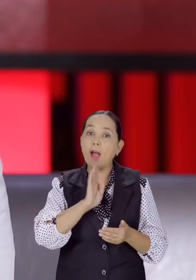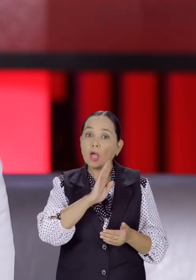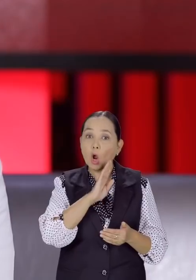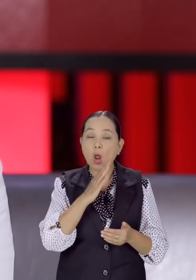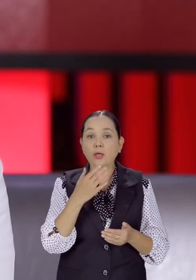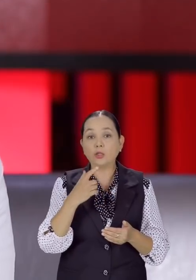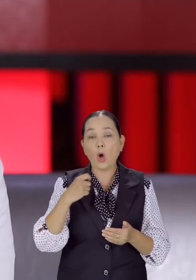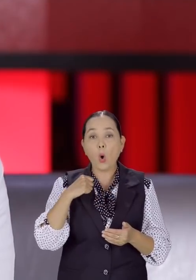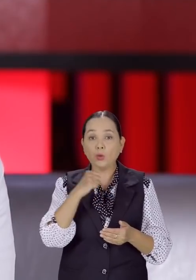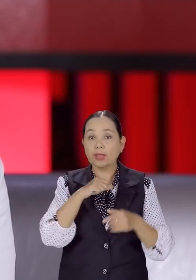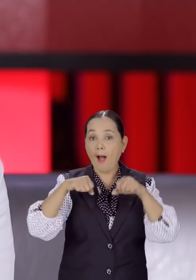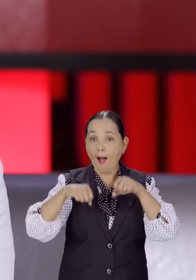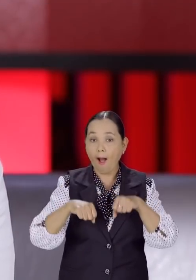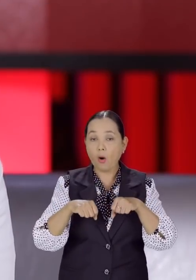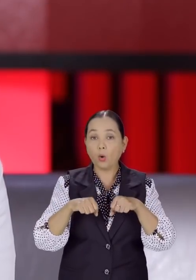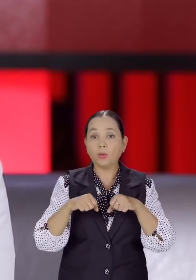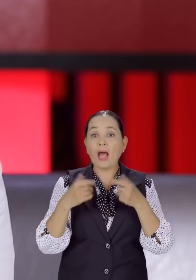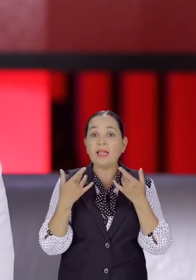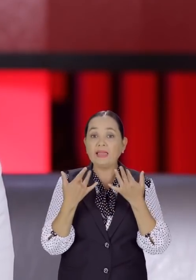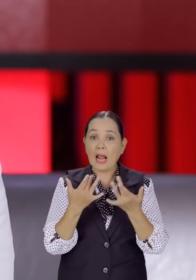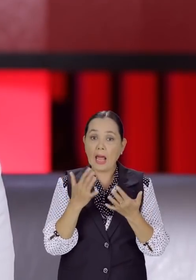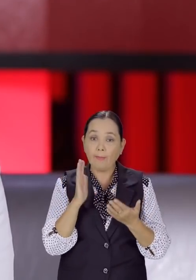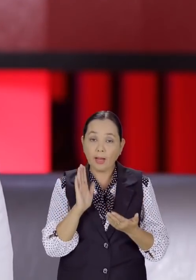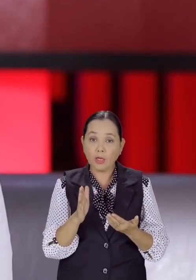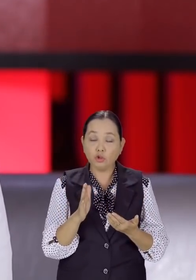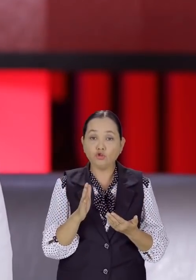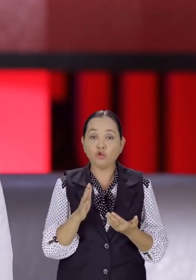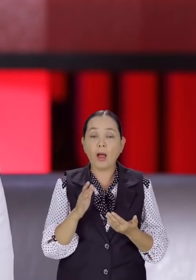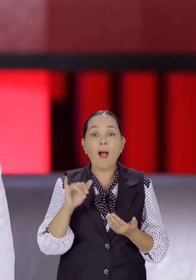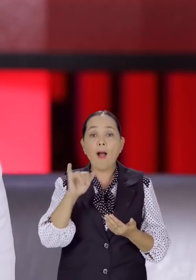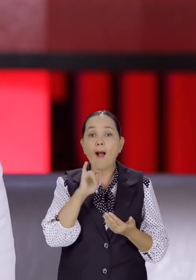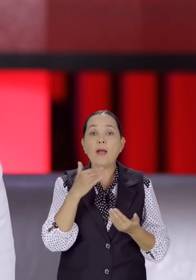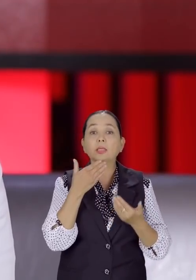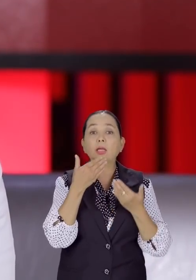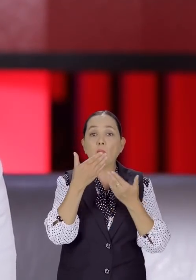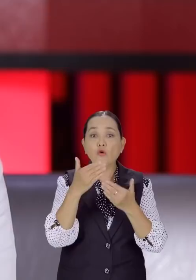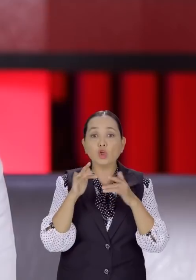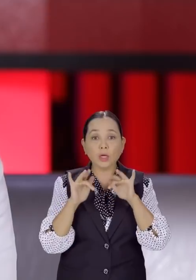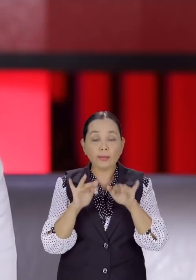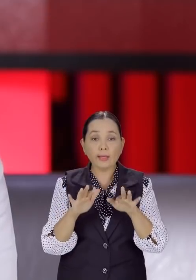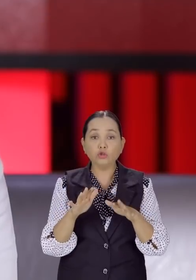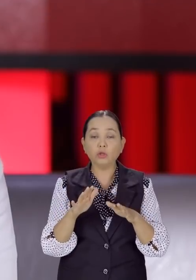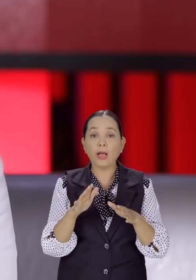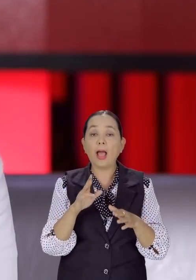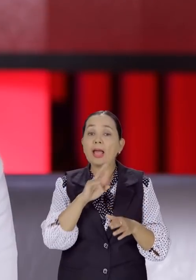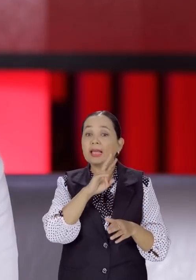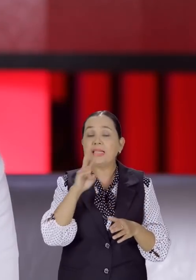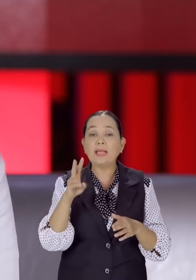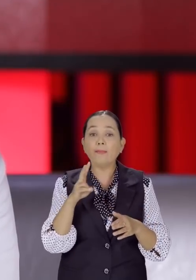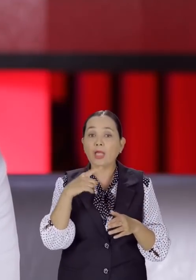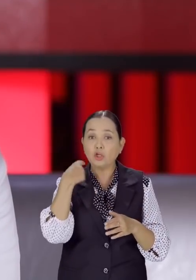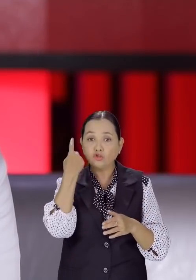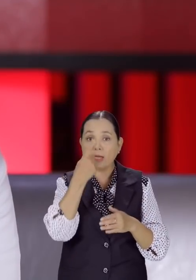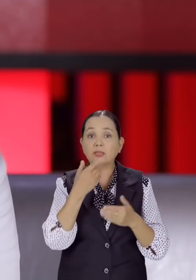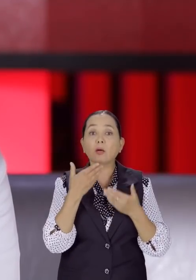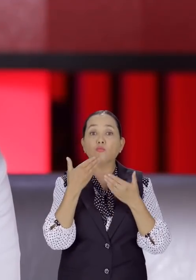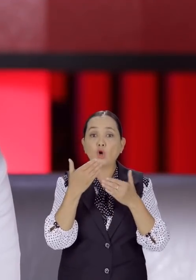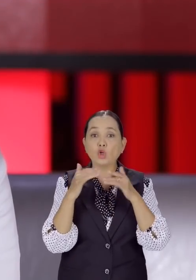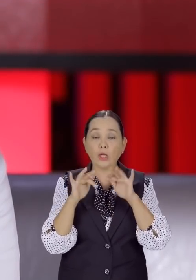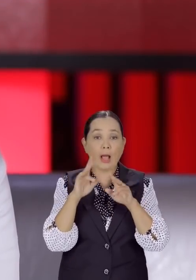ayollarimiz o'zini haqqini talab qilishi, qatga murojaat qilishni, qayerga murojaat qilishni, kimga shaxsan murojaat